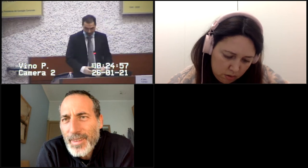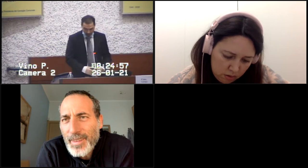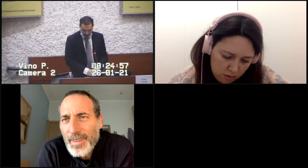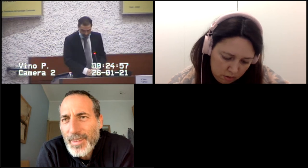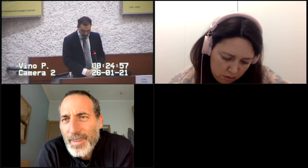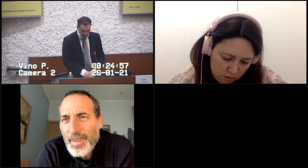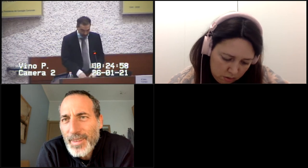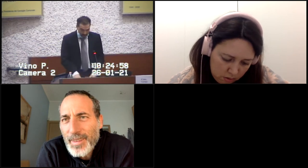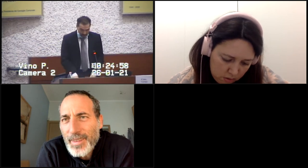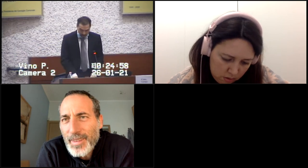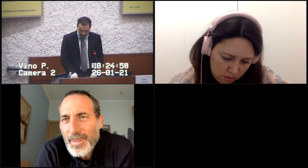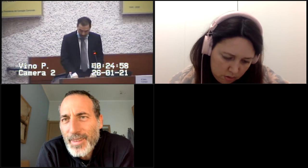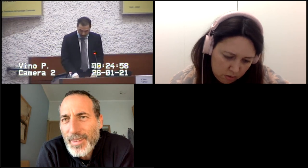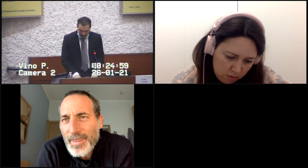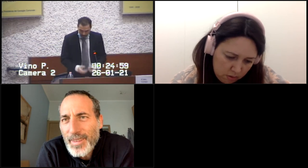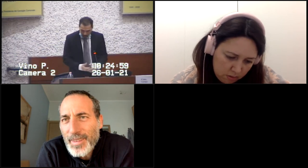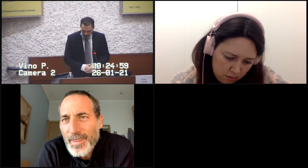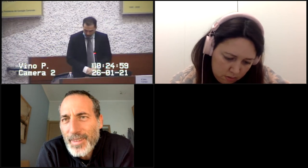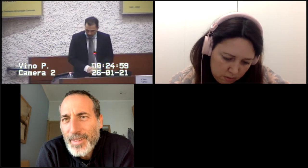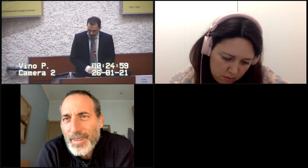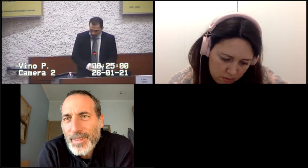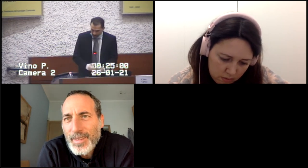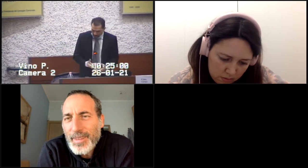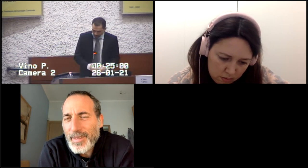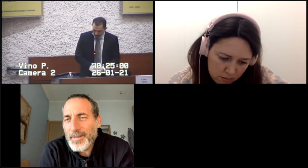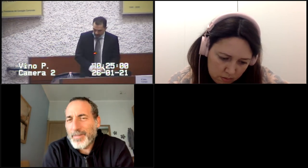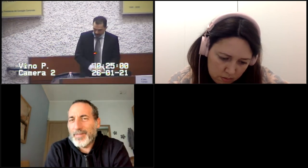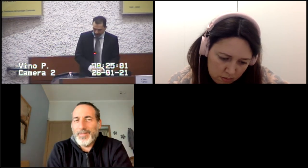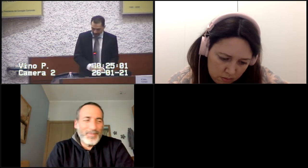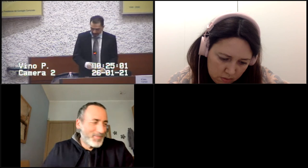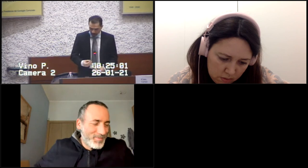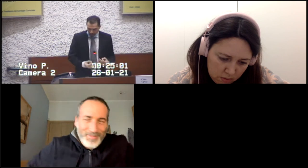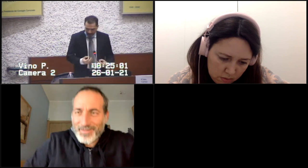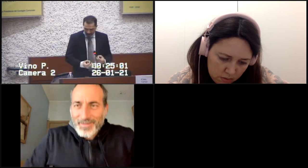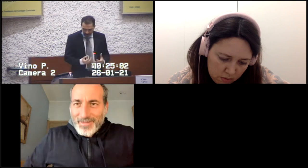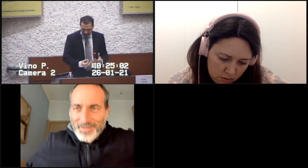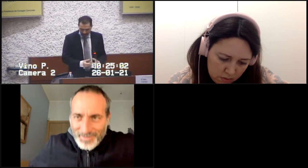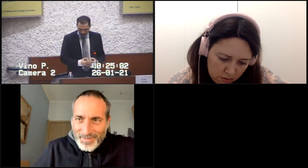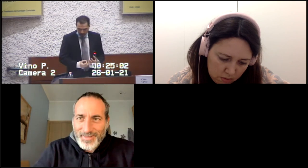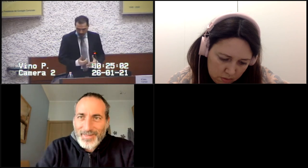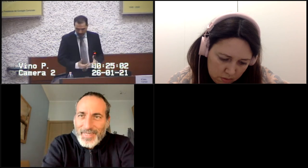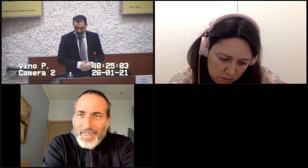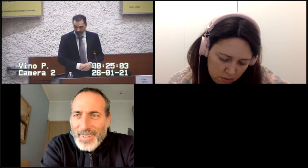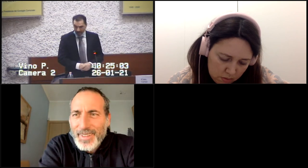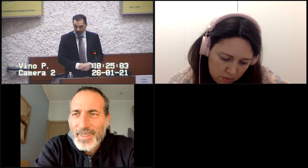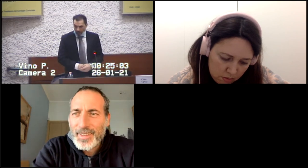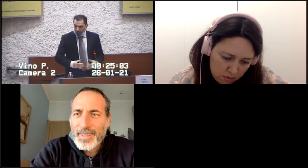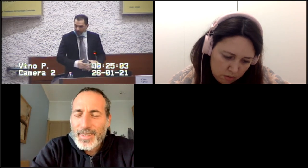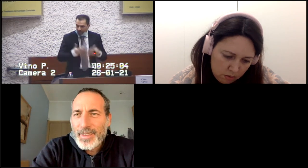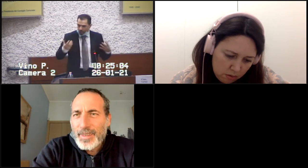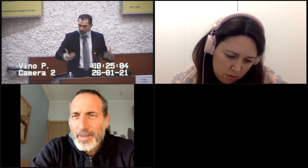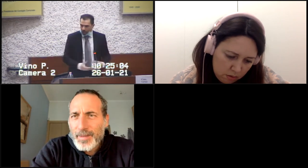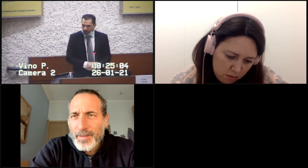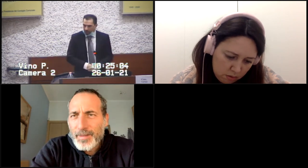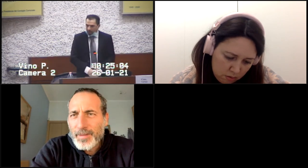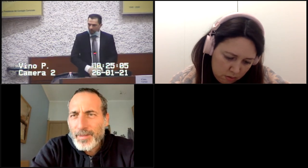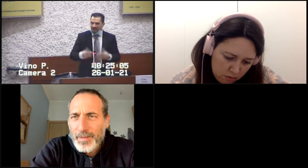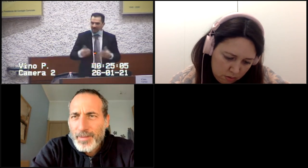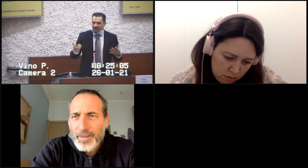segretario, ecco, tutto qui. Detto questo, ho sorriso un pochino sulla diatriba dei 140.000 euro, come se